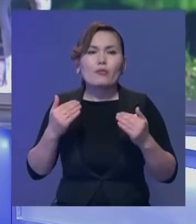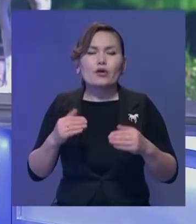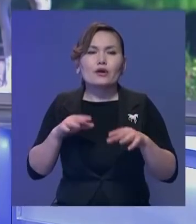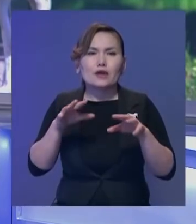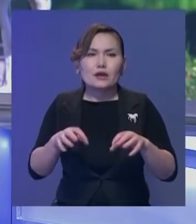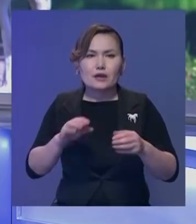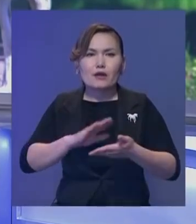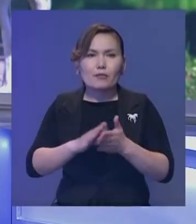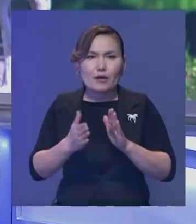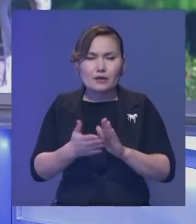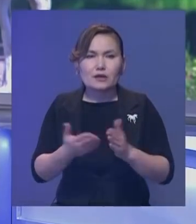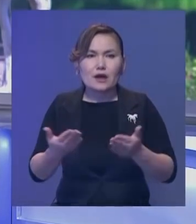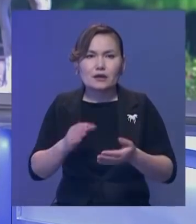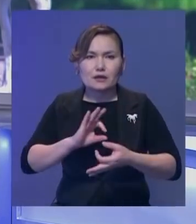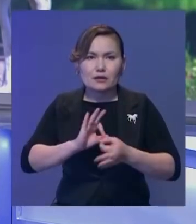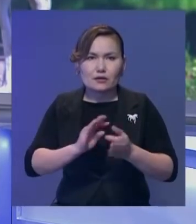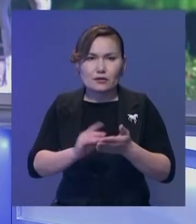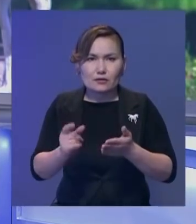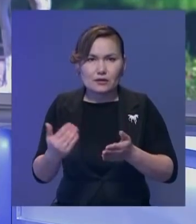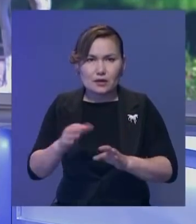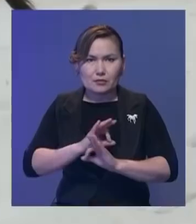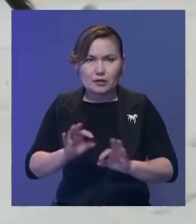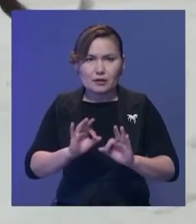жай-күйі туралы тілшіміз тарқатады.